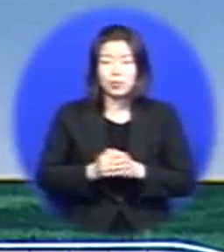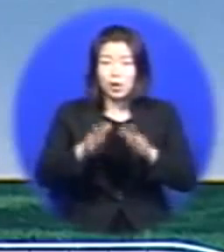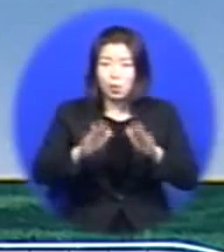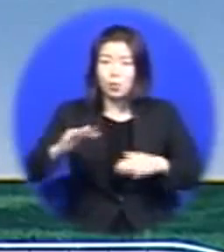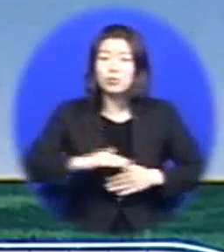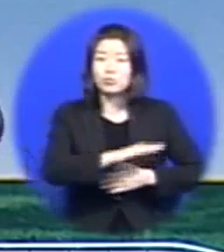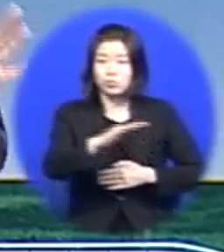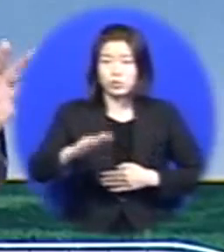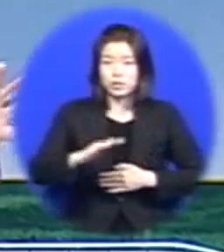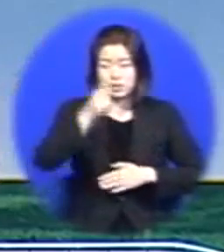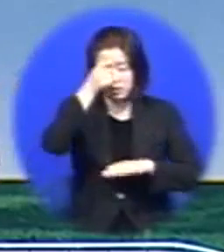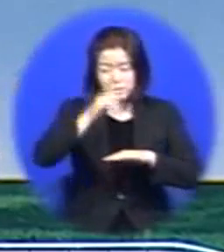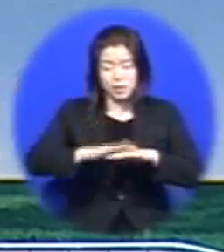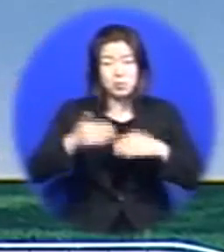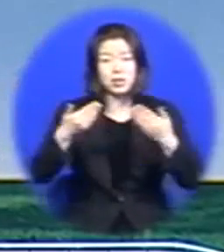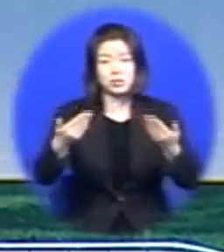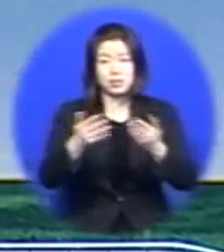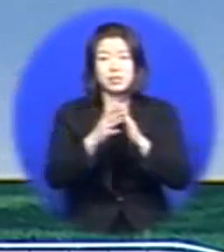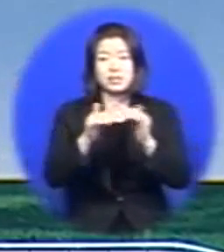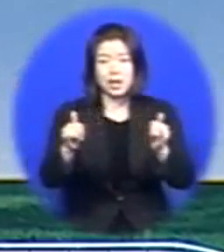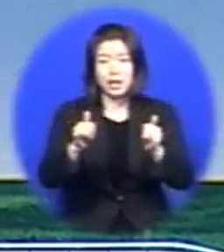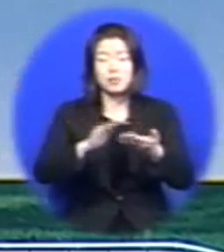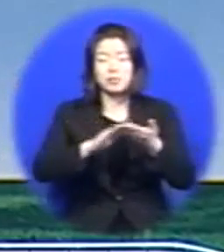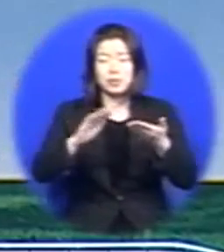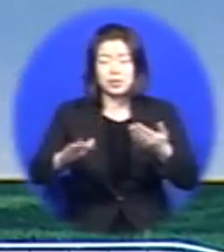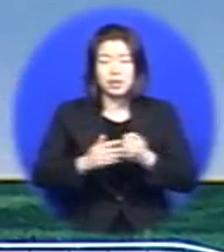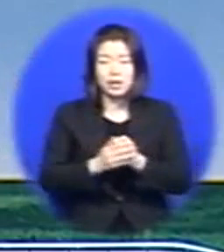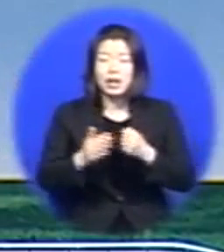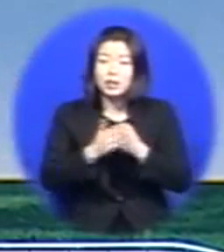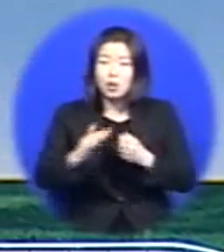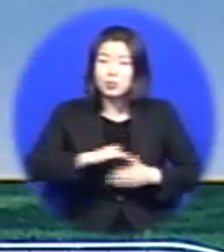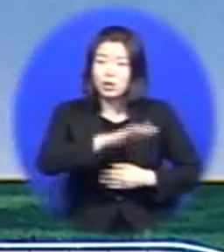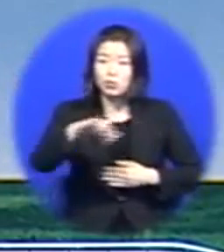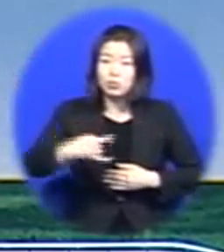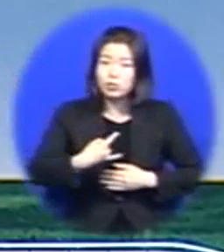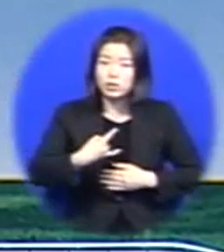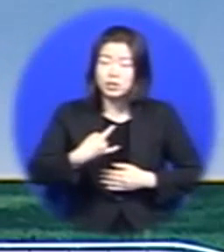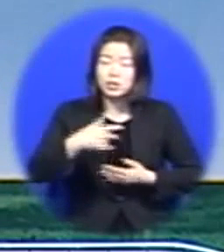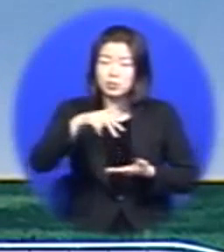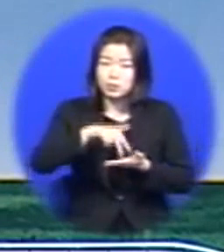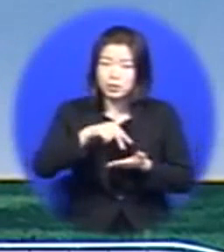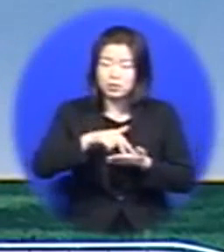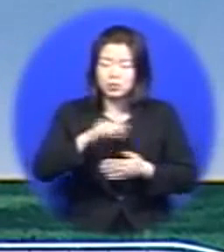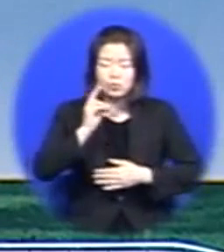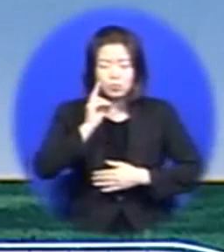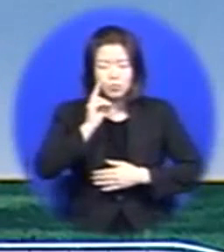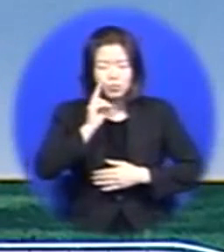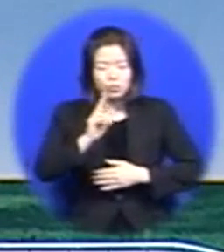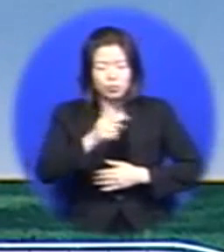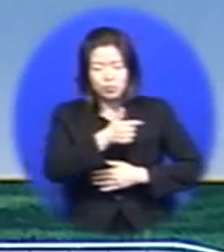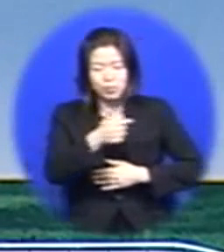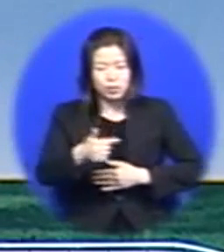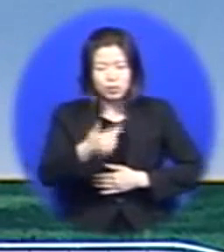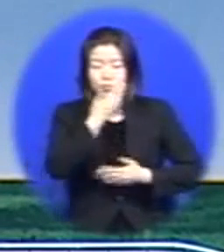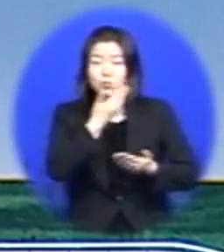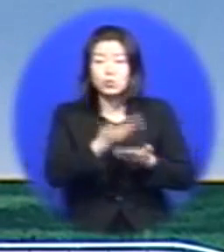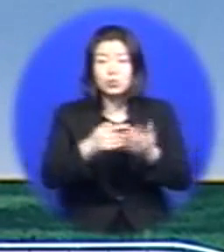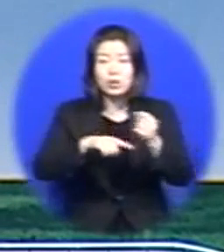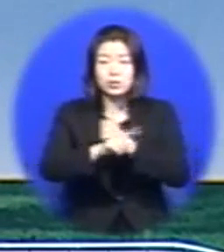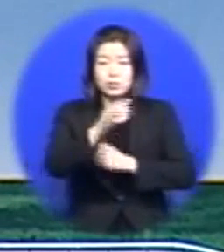오늘 우리는 다 예배 드리는 사람이죠. 그래서 우리에게 있어서는 이건 굉장히 중요한 의미가